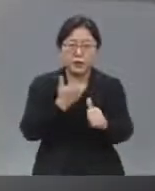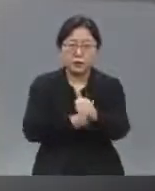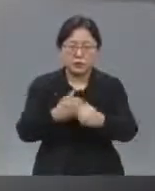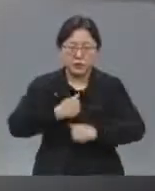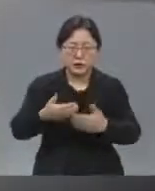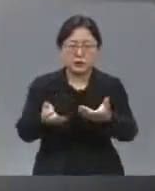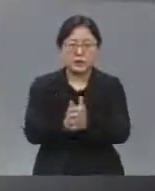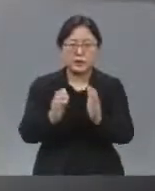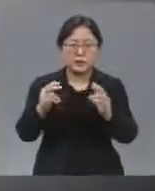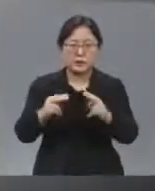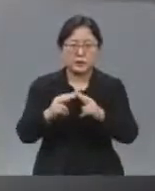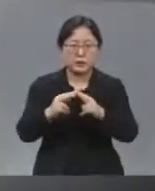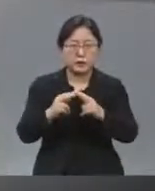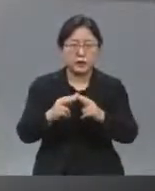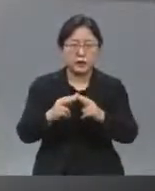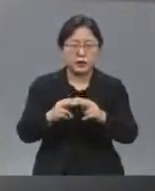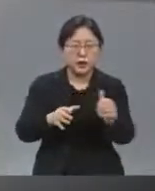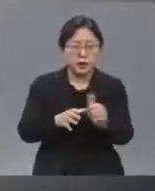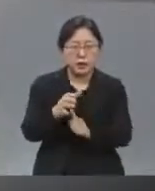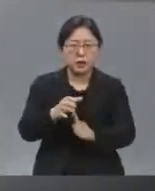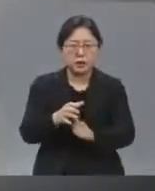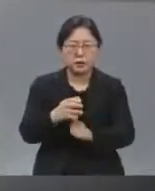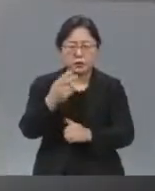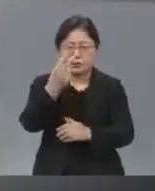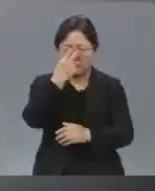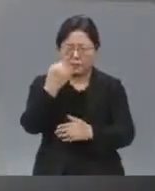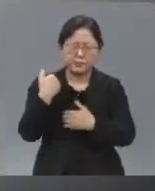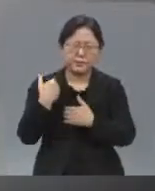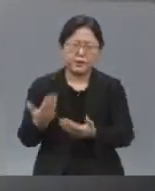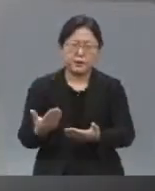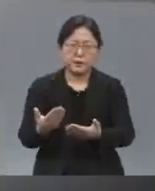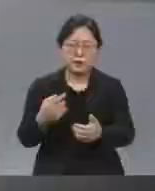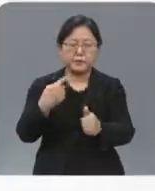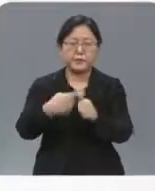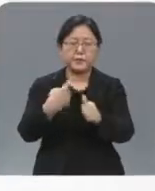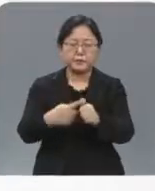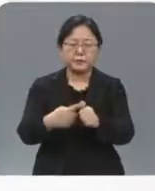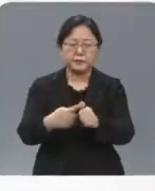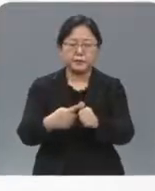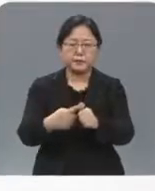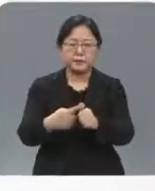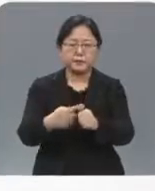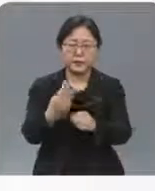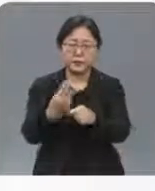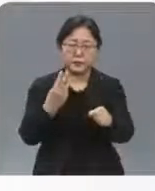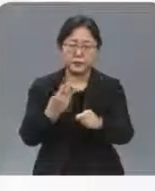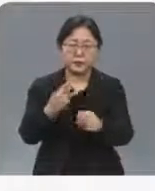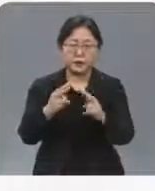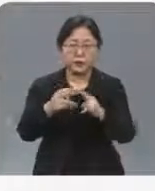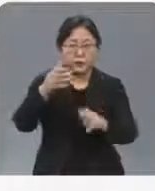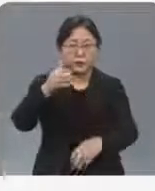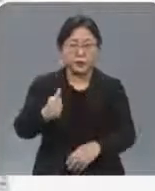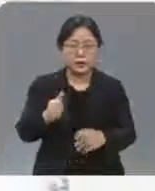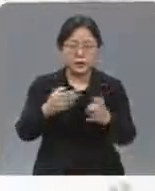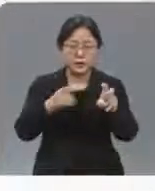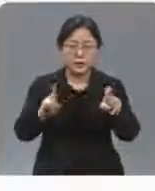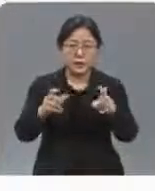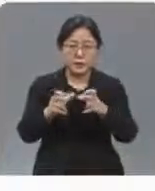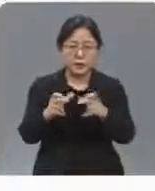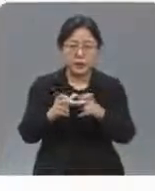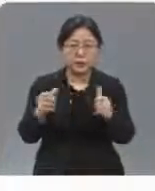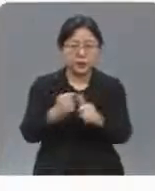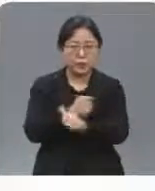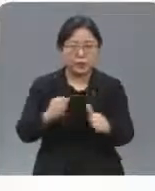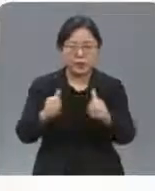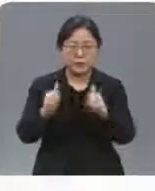아니 장애인 시설에 장애인 학대 의 눈을 감았다 는 비판도 받고 있습니다 3년 전 원장 20대 장애인 입소자 를